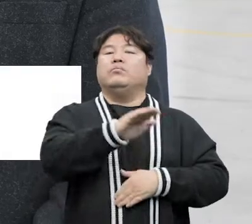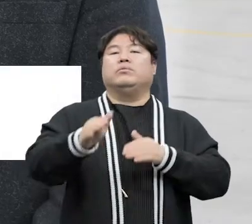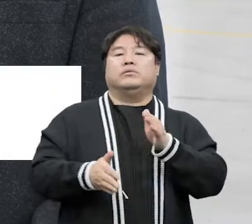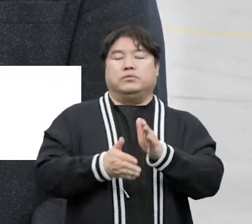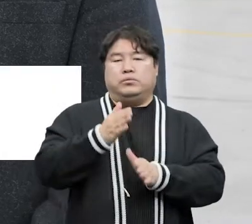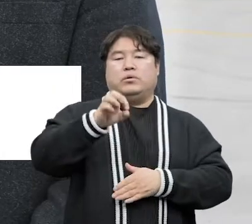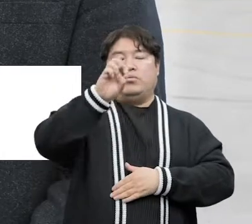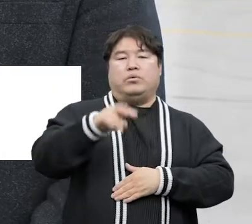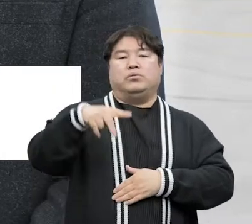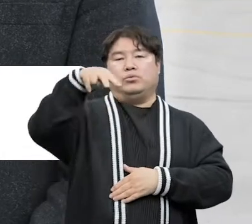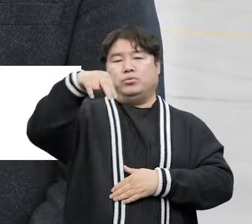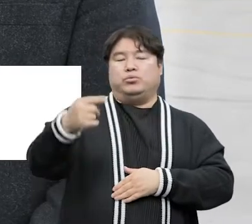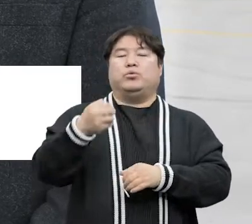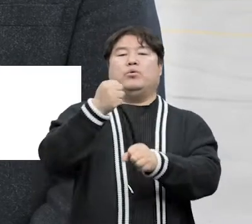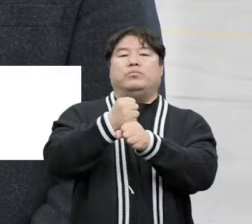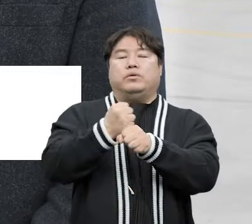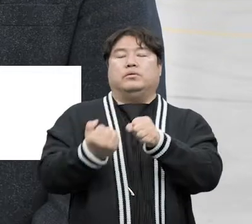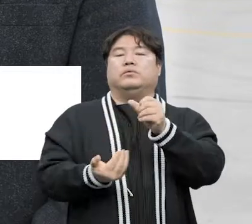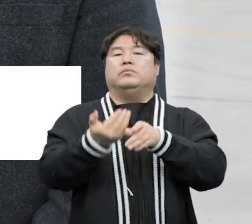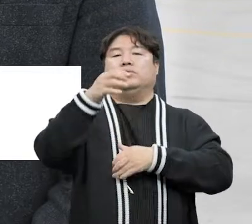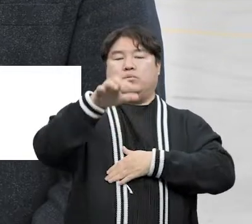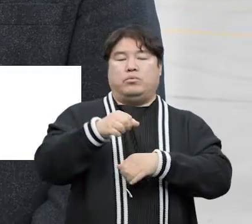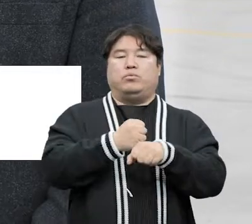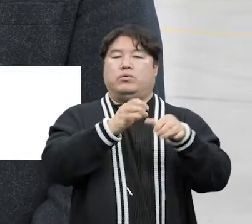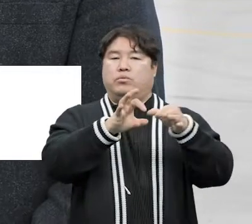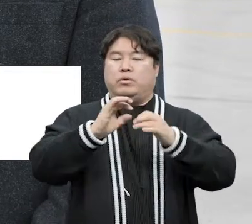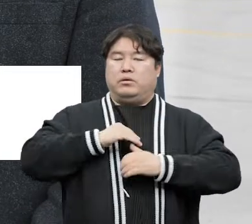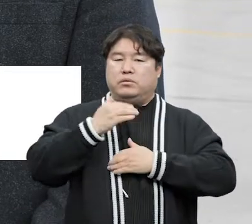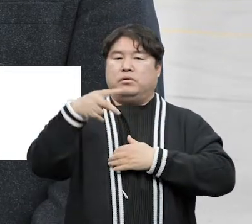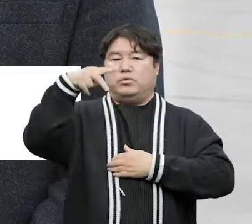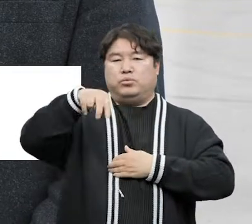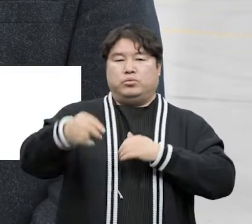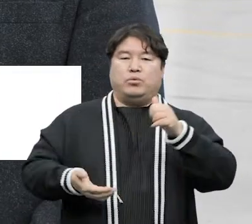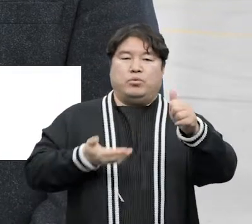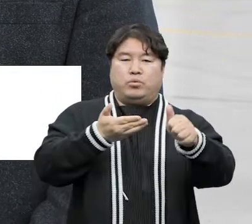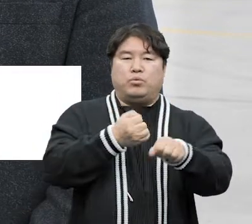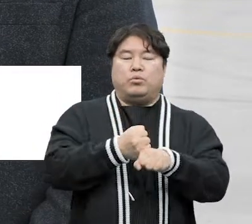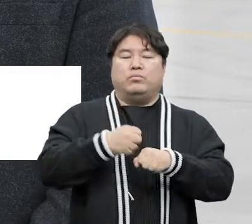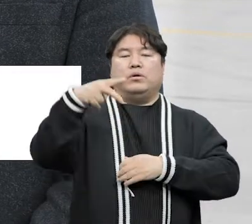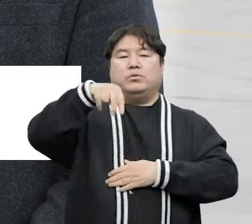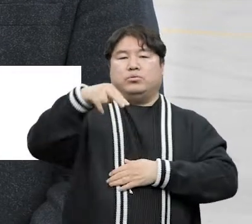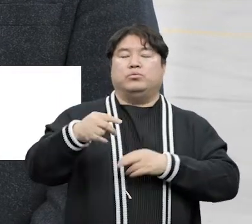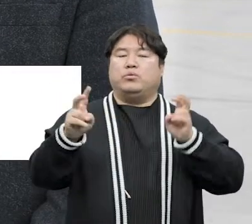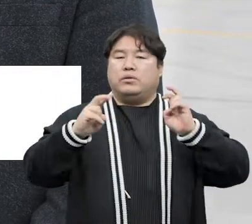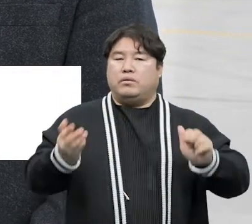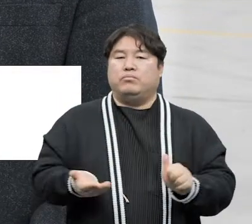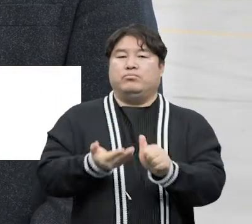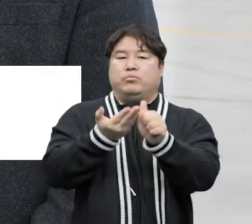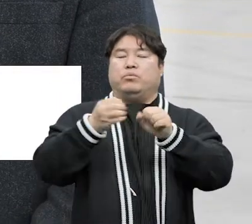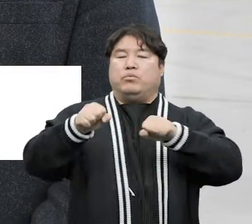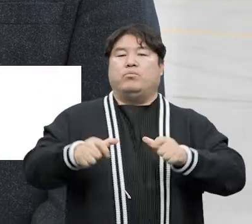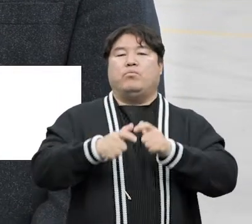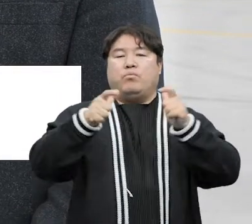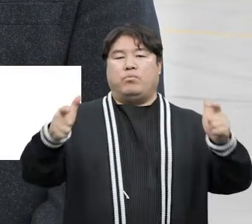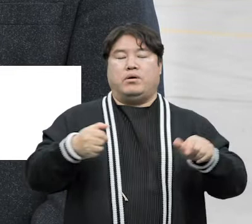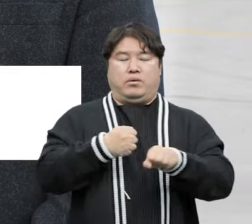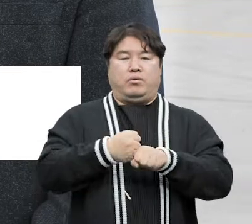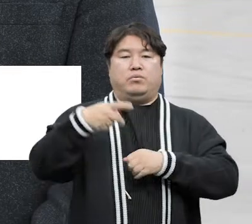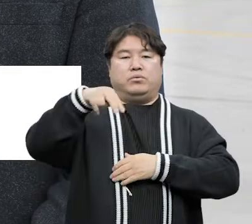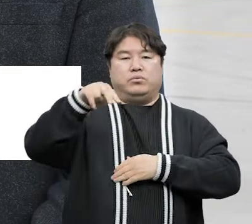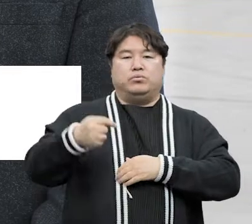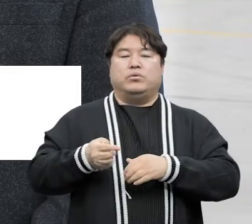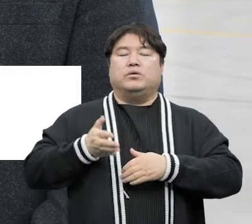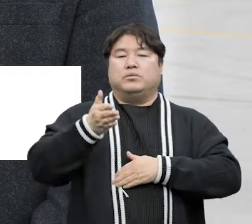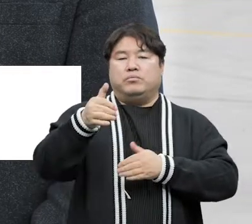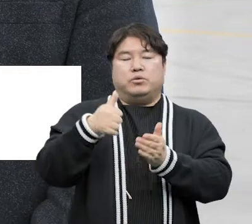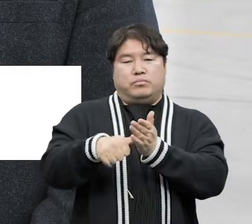우리 시는 광주 수소 생산기지를 통해 안정적인 수소 공급 등으로 수소 산업 육성에 활력을 불어넣고 수소차 전문